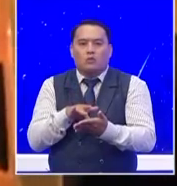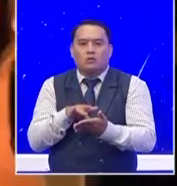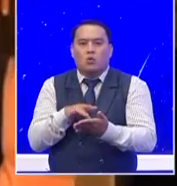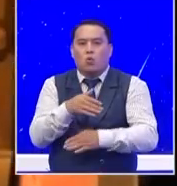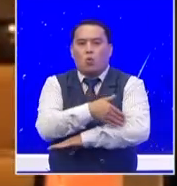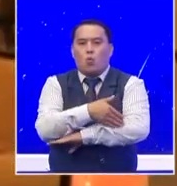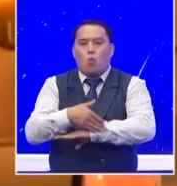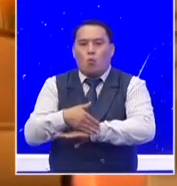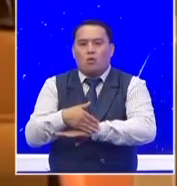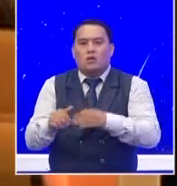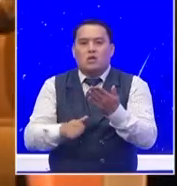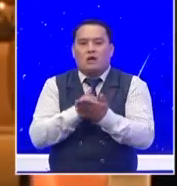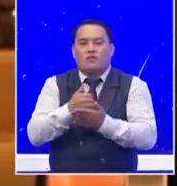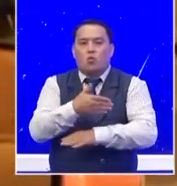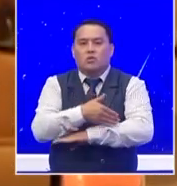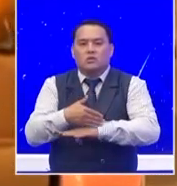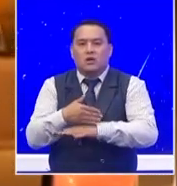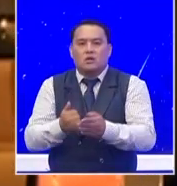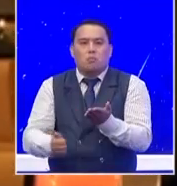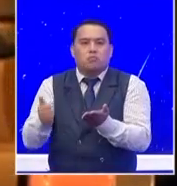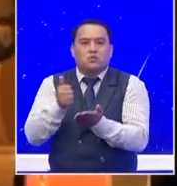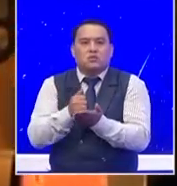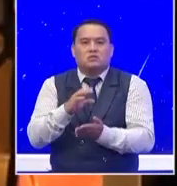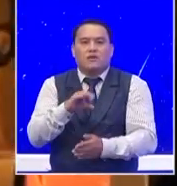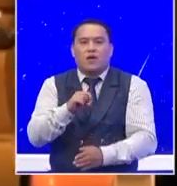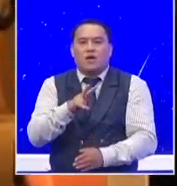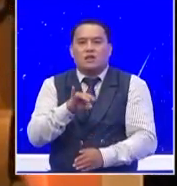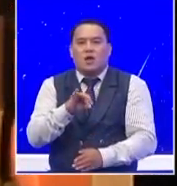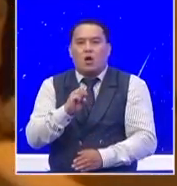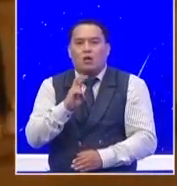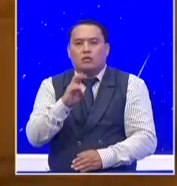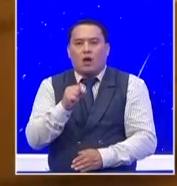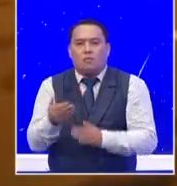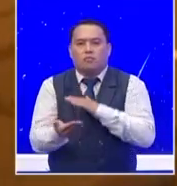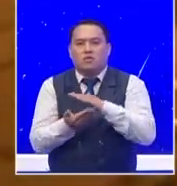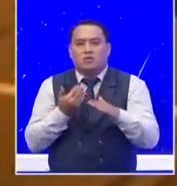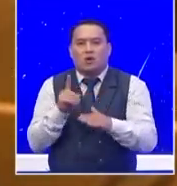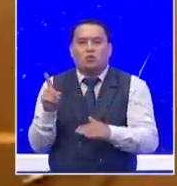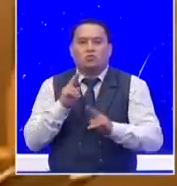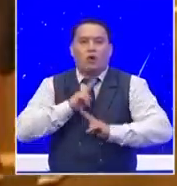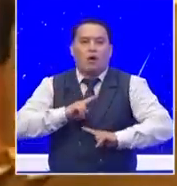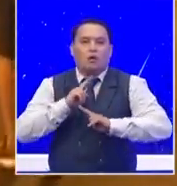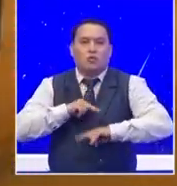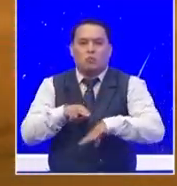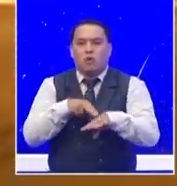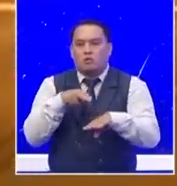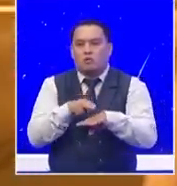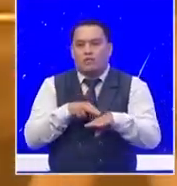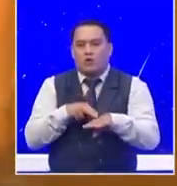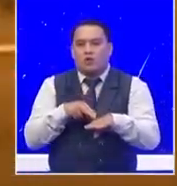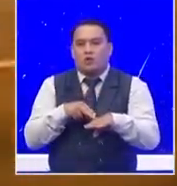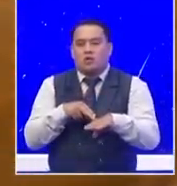вытеснять протестующих с главных улиц. Кандидат в президенты Светлана Тихановская призвала своих сторонников и сотрудников правоохранительных